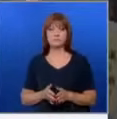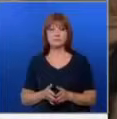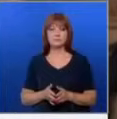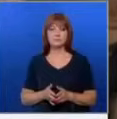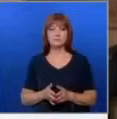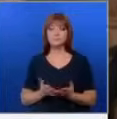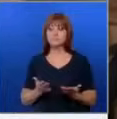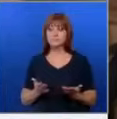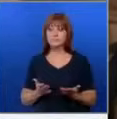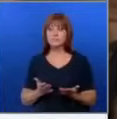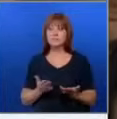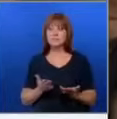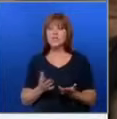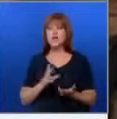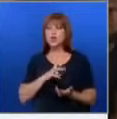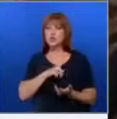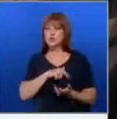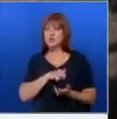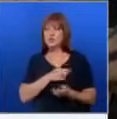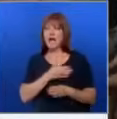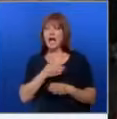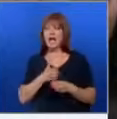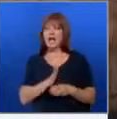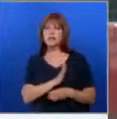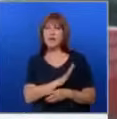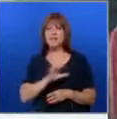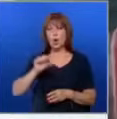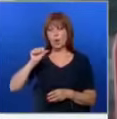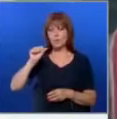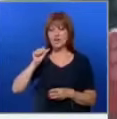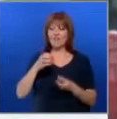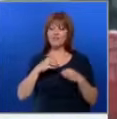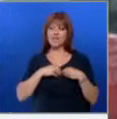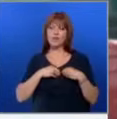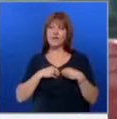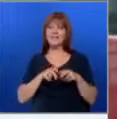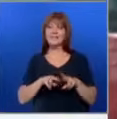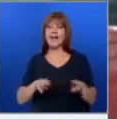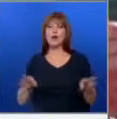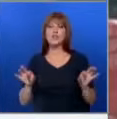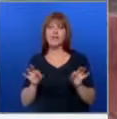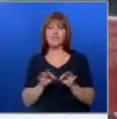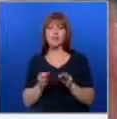В редиците са еколози, социалисти, крайно леви и комунисти. Вдъхновяват се от Народния фронт, дошъл на власт